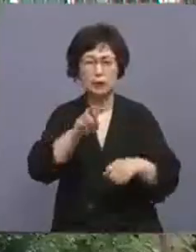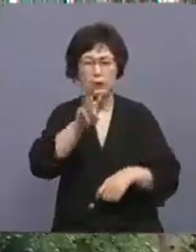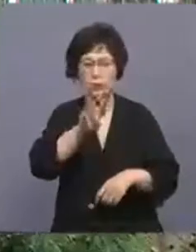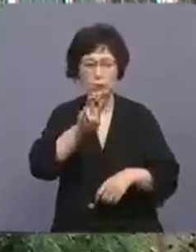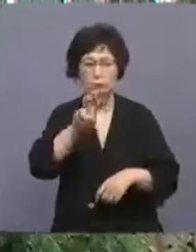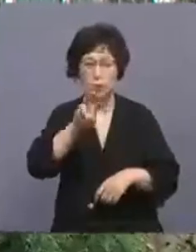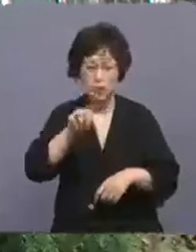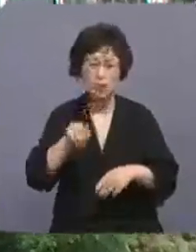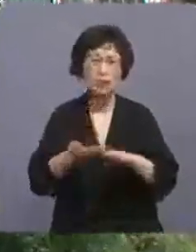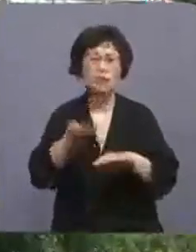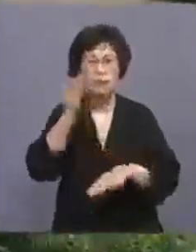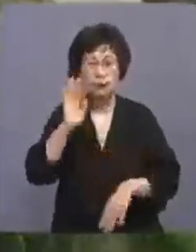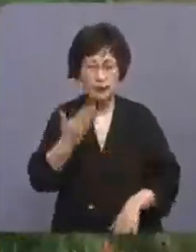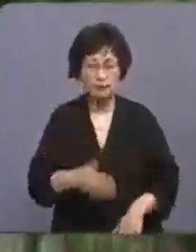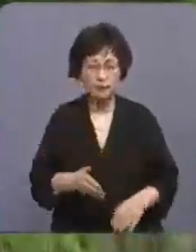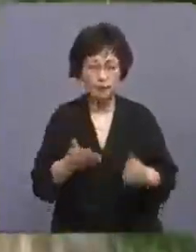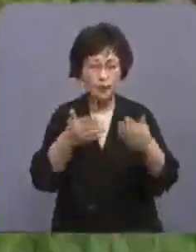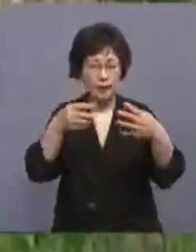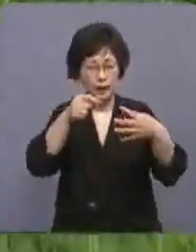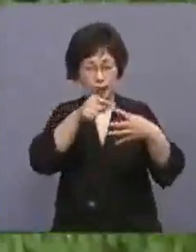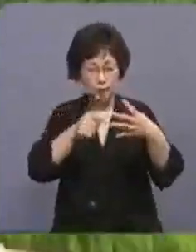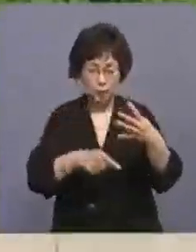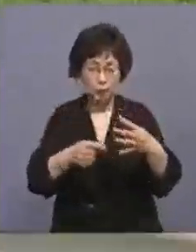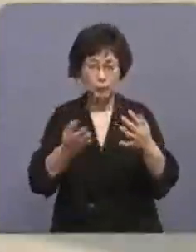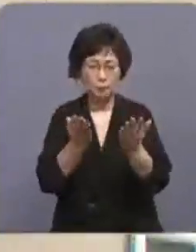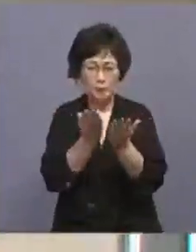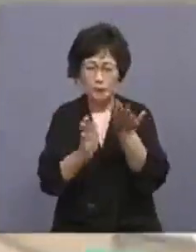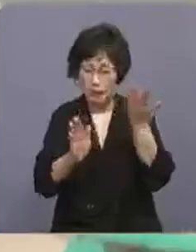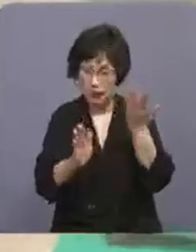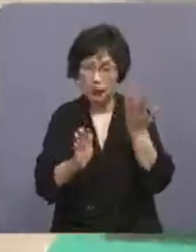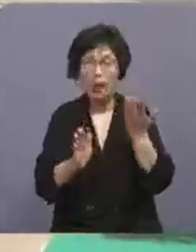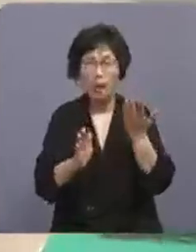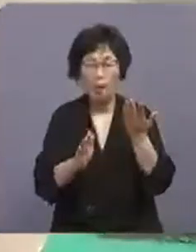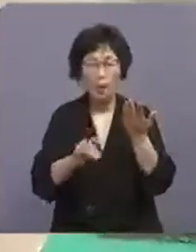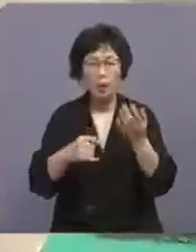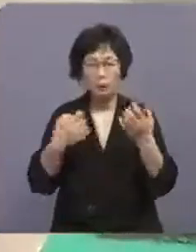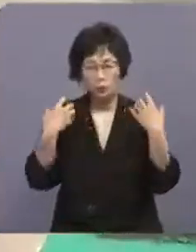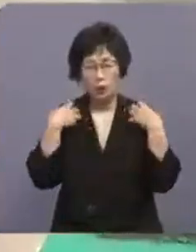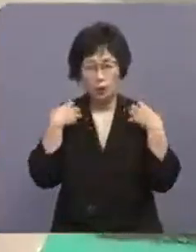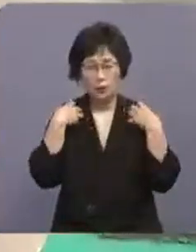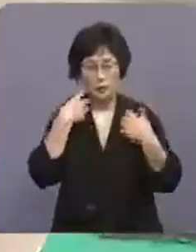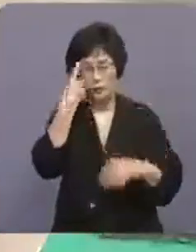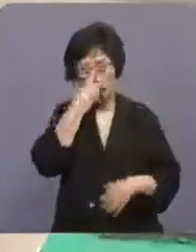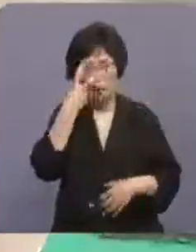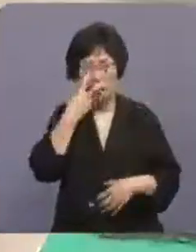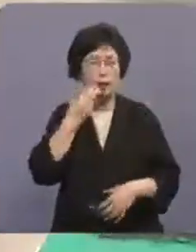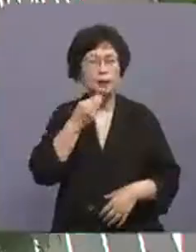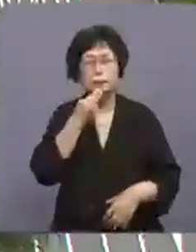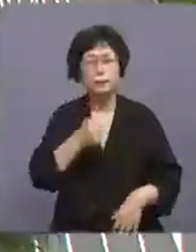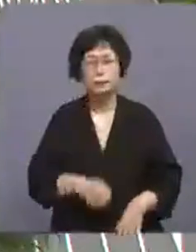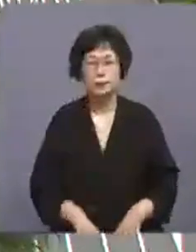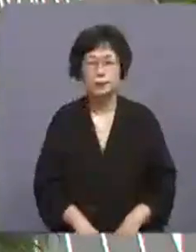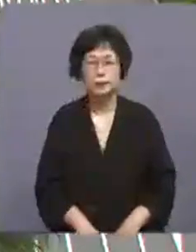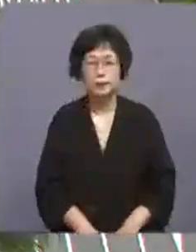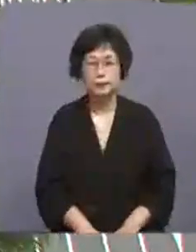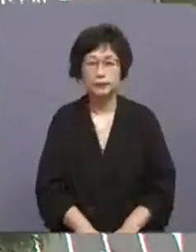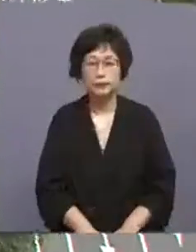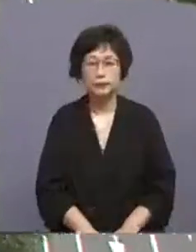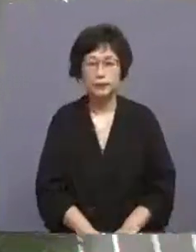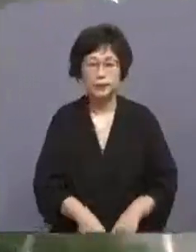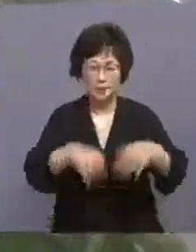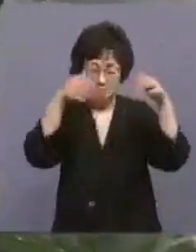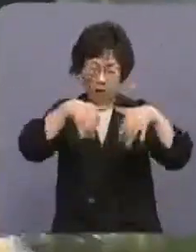합니다 즉이 기준에 맞지 않는 급경사진은 자치단체 안전관리에 사각지대라는 겁니다 이번